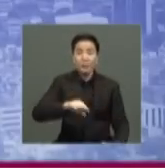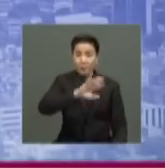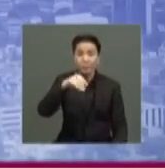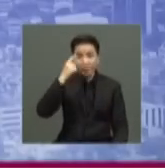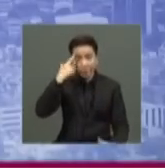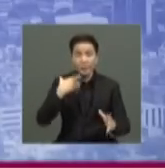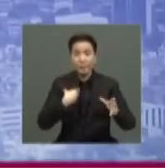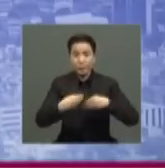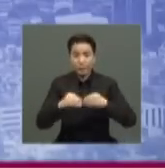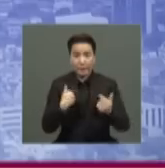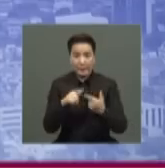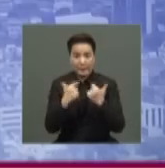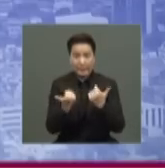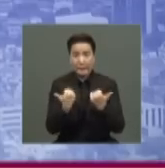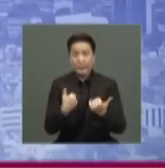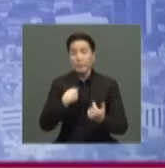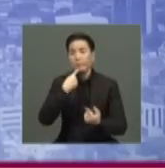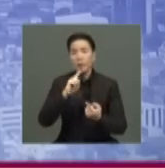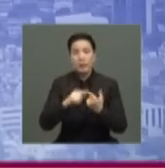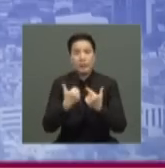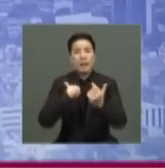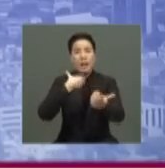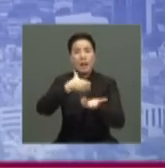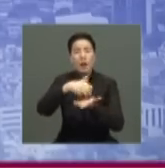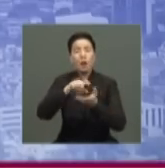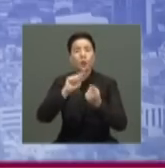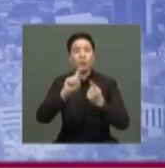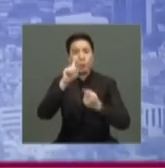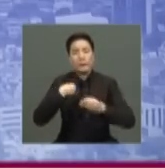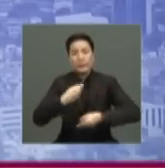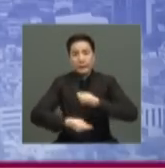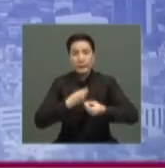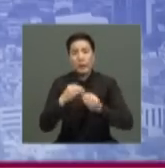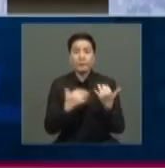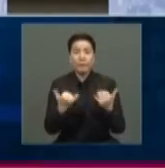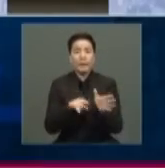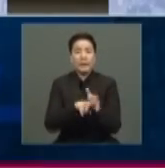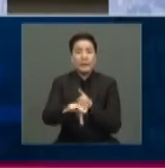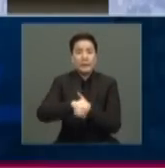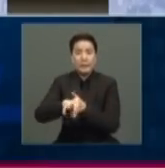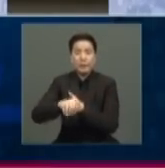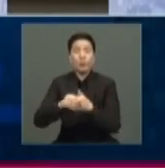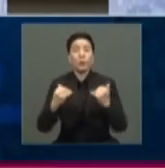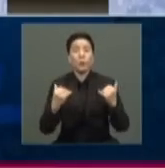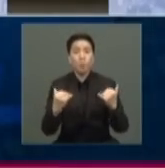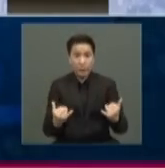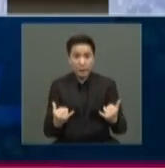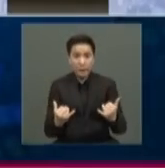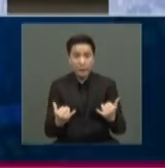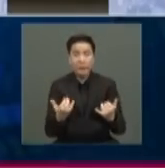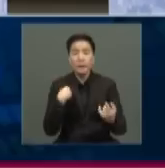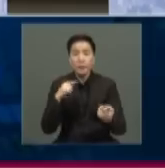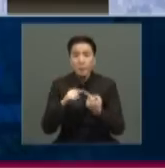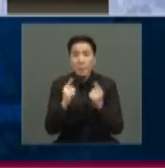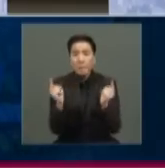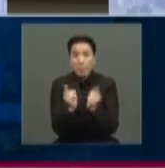อนนี้ประเด็นที่น่าเป็นห่วงก็คือกรณีการติดเชื้อในลักษณะเป็นกลุ่มหรือว่าคลัสเตอร์จากพื้นที่6ตลาดย่านบางแคในกรุงเทพป